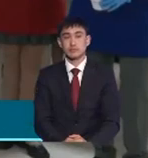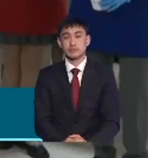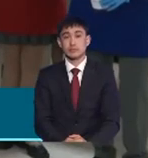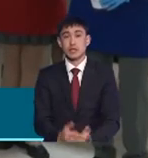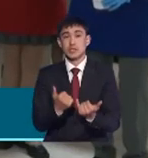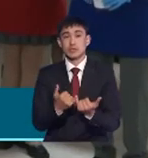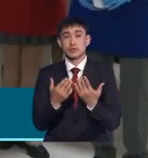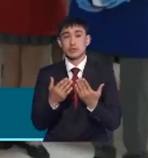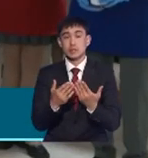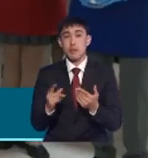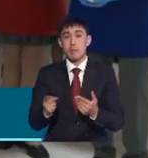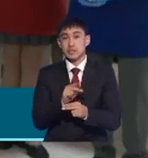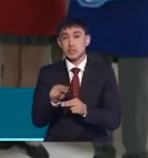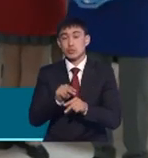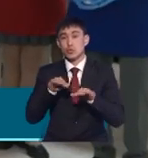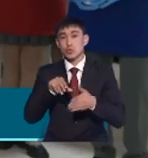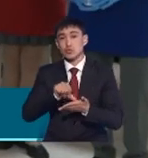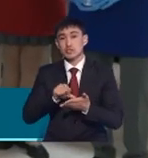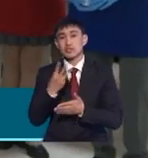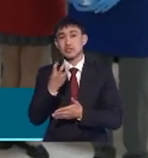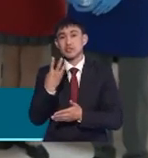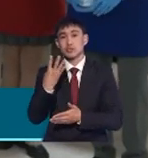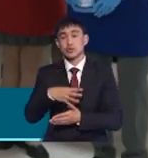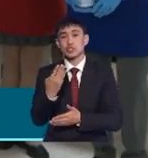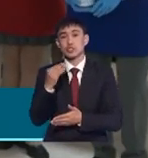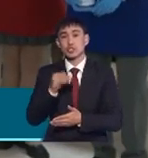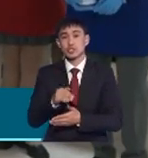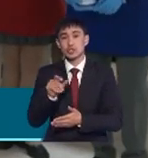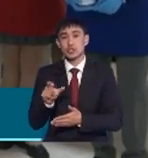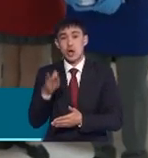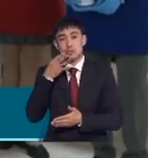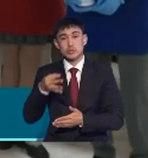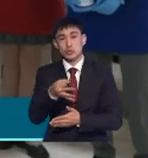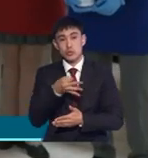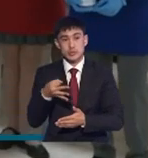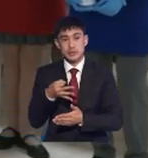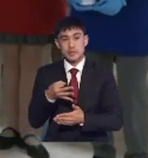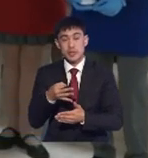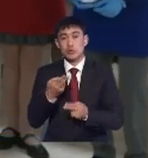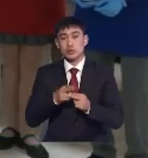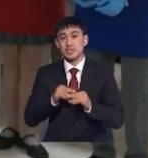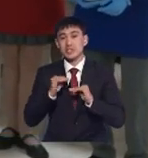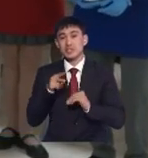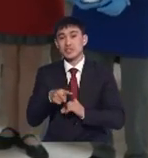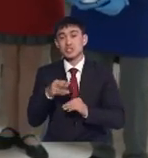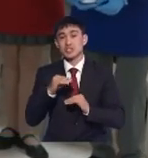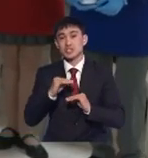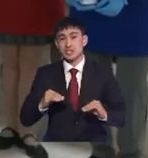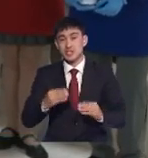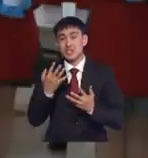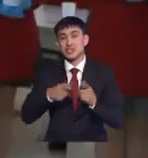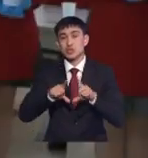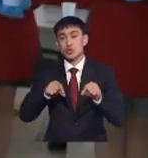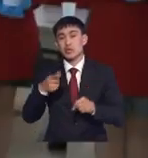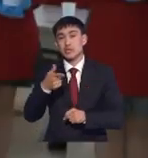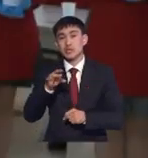В сегодняшнем мастер-классе приняли участие 344 тысячи учащихся Алматинской области, в том числе 2000 учащихся средней школы